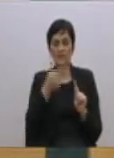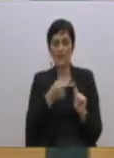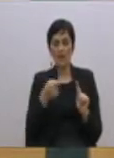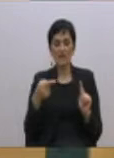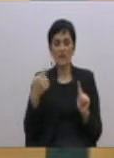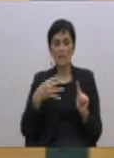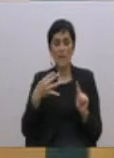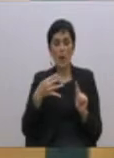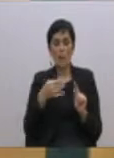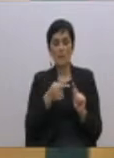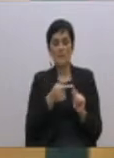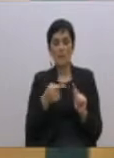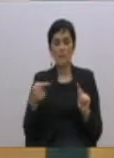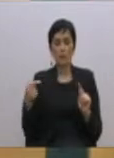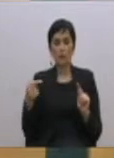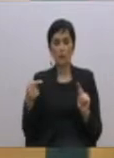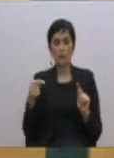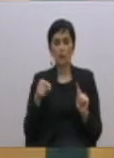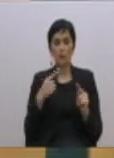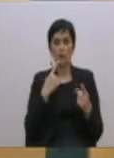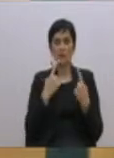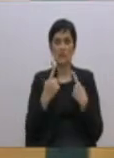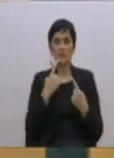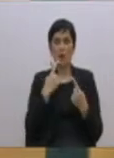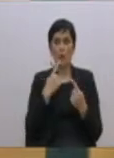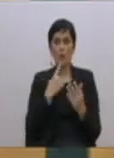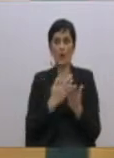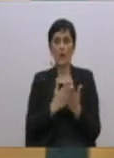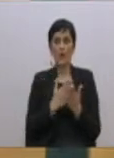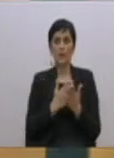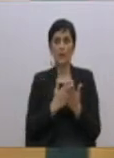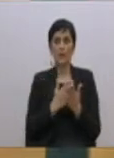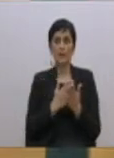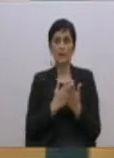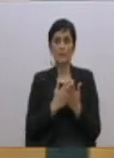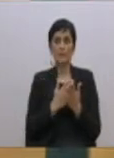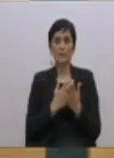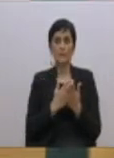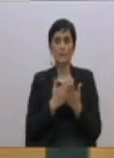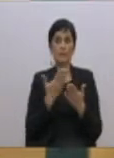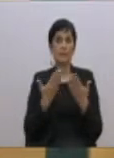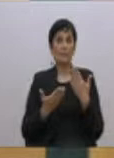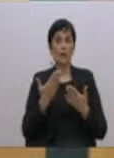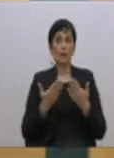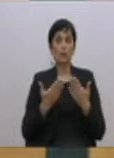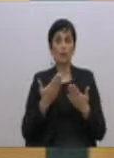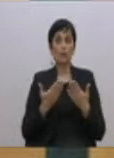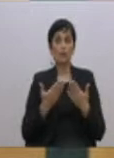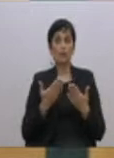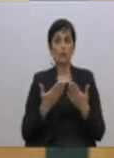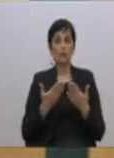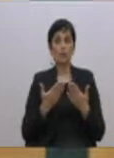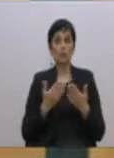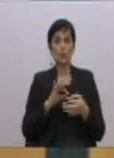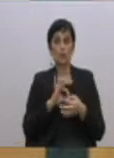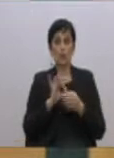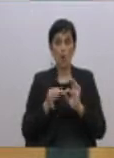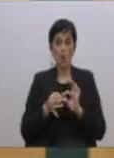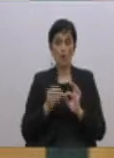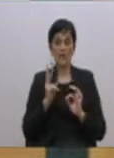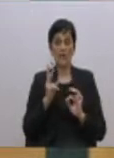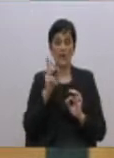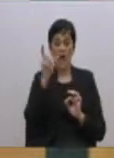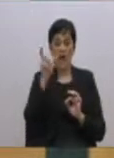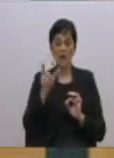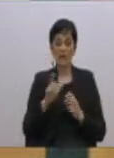მე-40 პუნქტში. Აქ საუბარია იმაზე, რომ თუ კი კონკრეტულ კანდიდატს შეტანილი